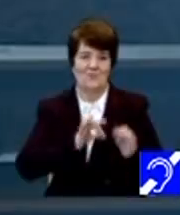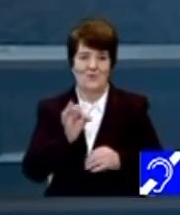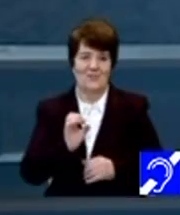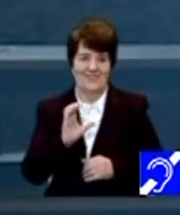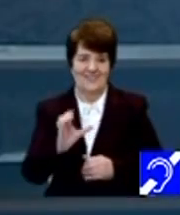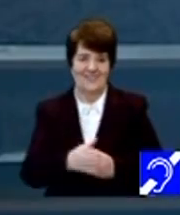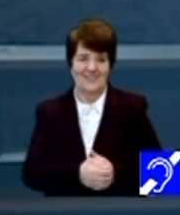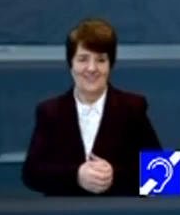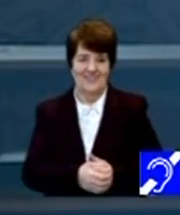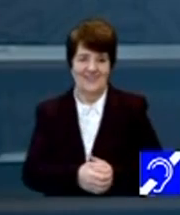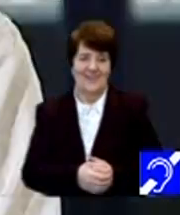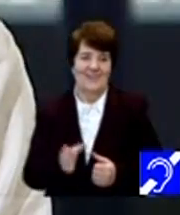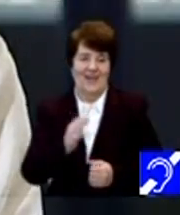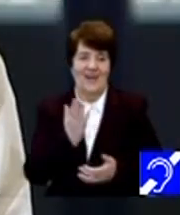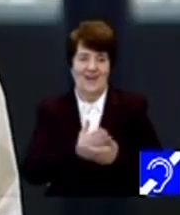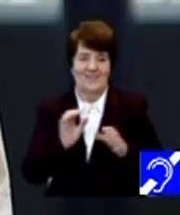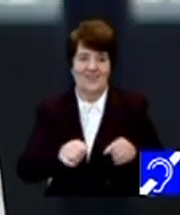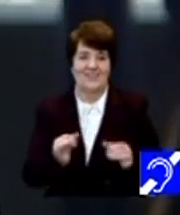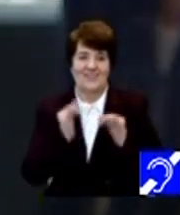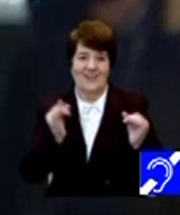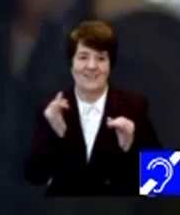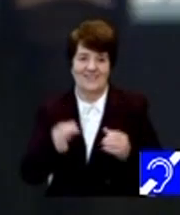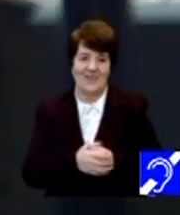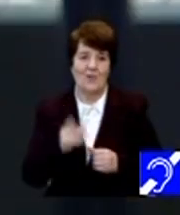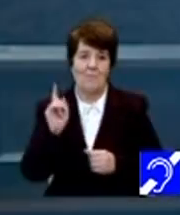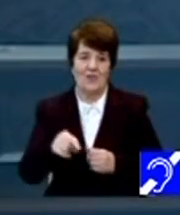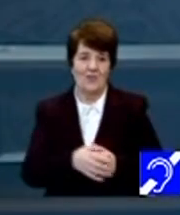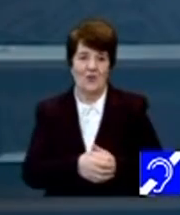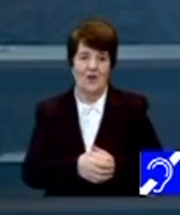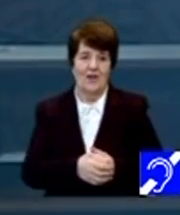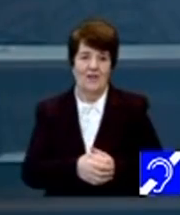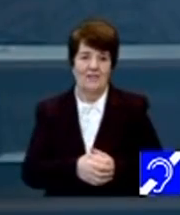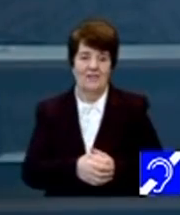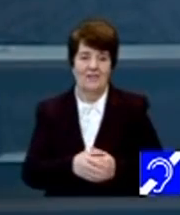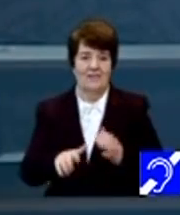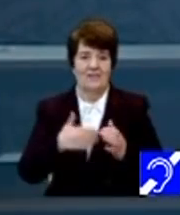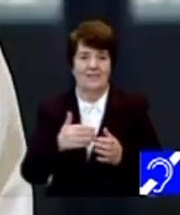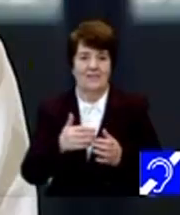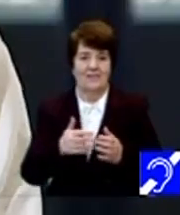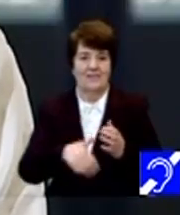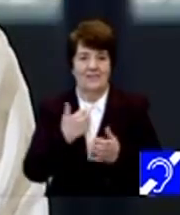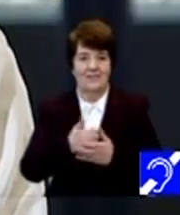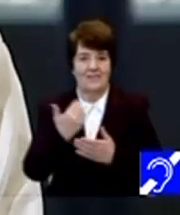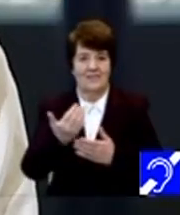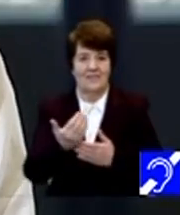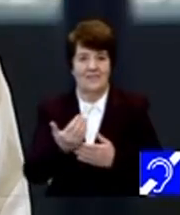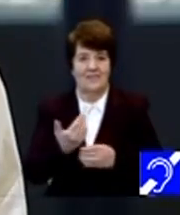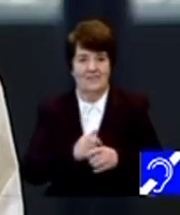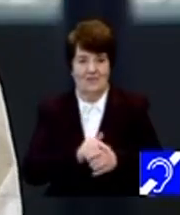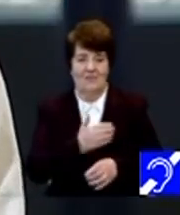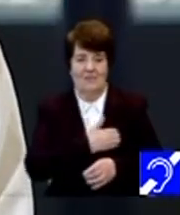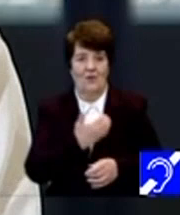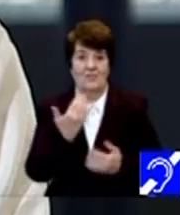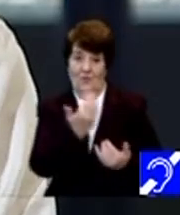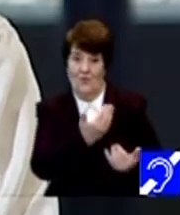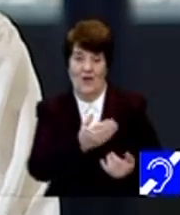cosmos. Ar fi, da. Ai toate șansele. Interesant, sper și eu. Deci el cumva e idolul tău. Da, uite, n-aș